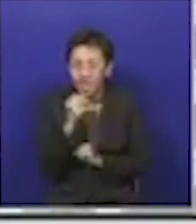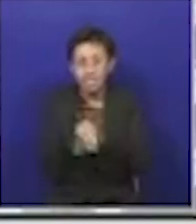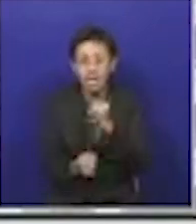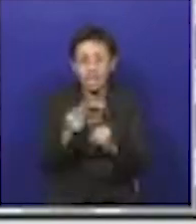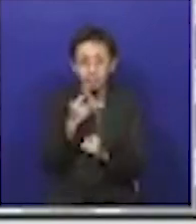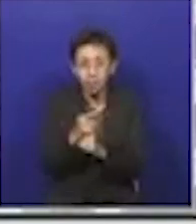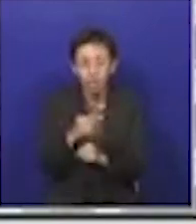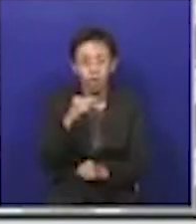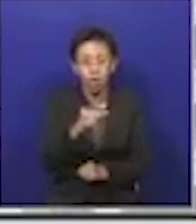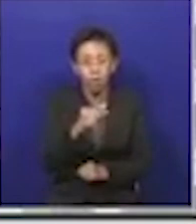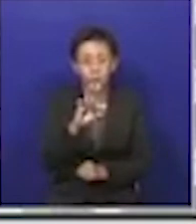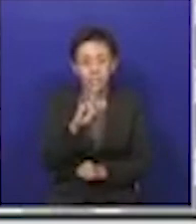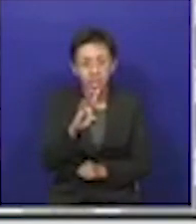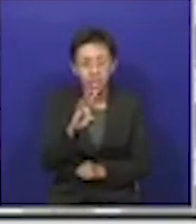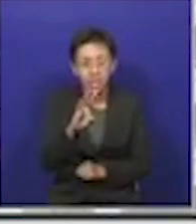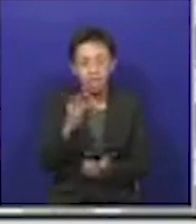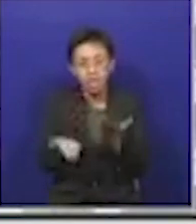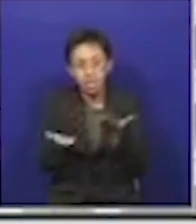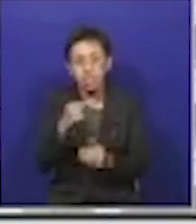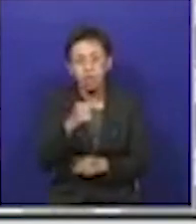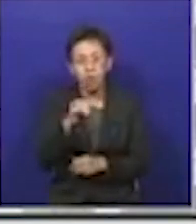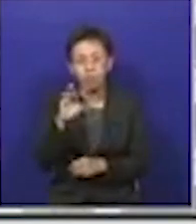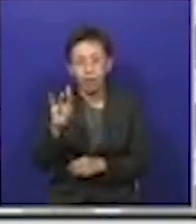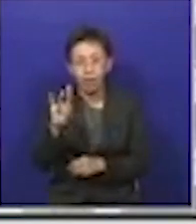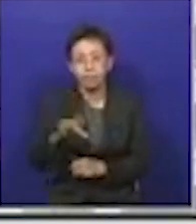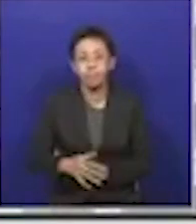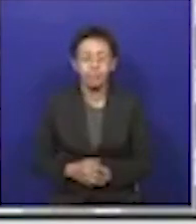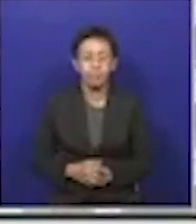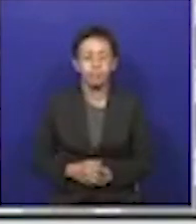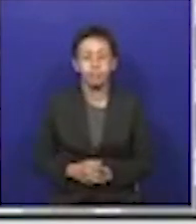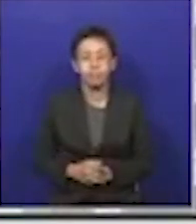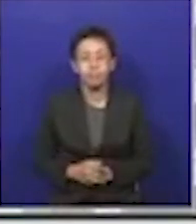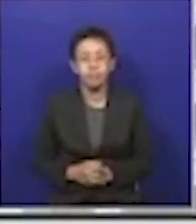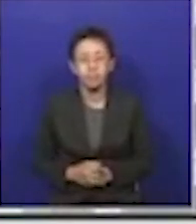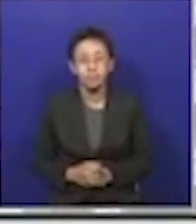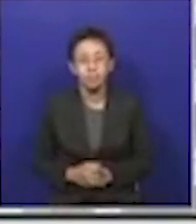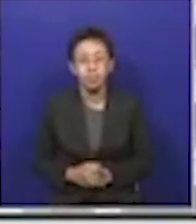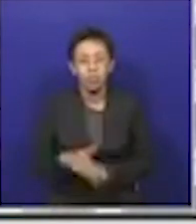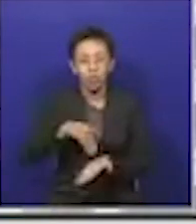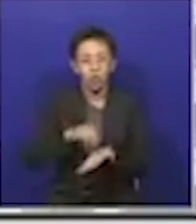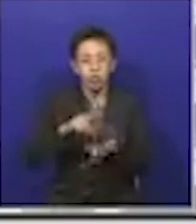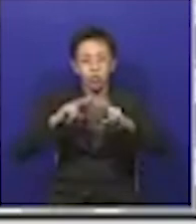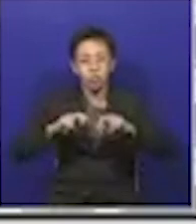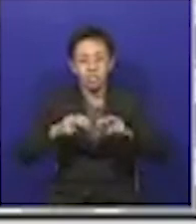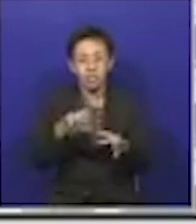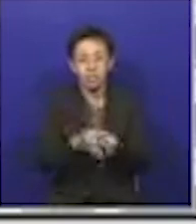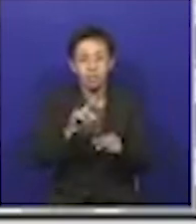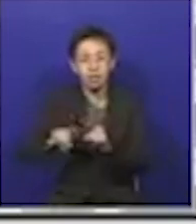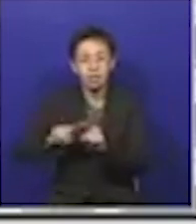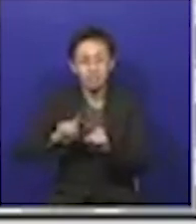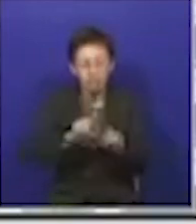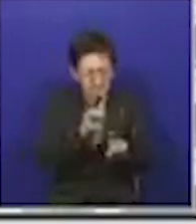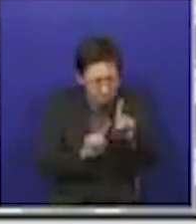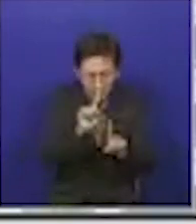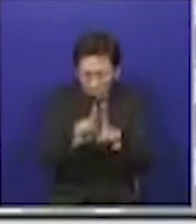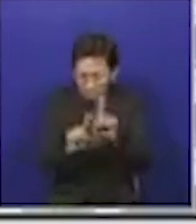จจะไปถึง 7-8 นั่นแปลว่าติดลบนะฮะศูนย์วิจัยของธนาคารต่างๆออกมาเต็มไม่หมดน